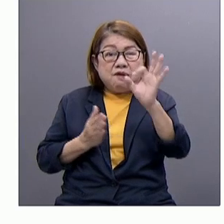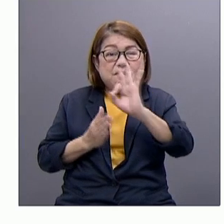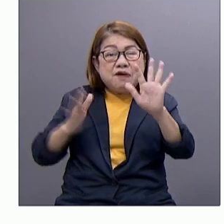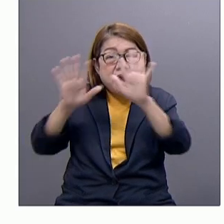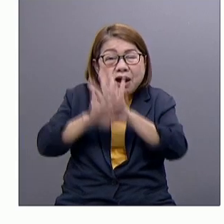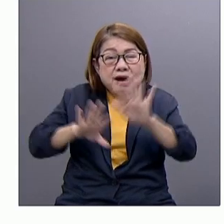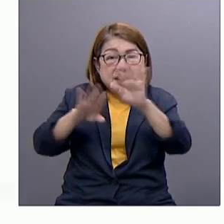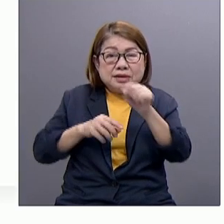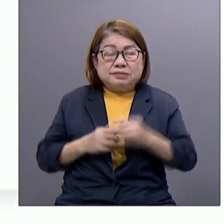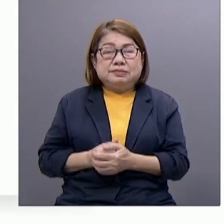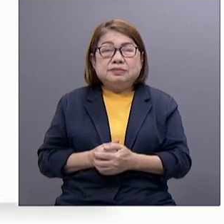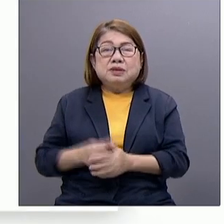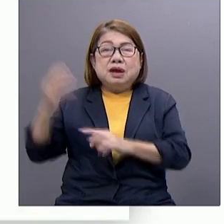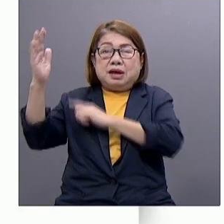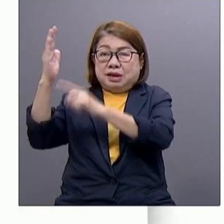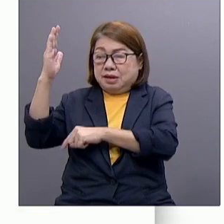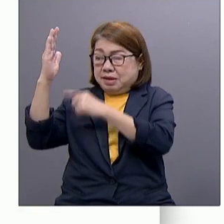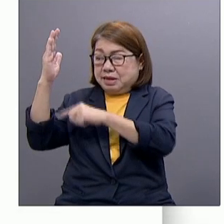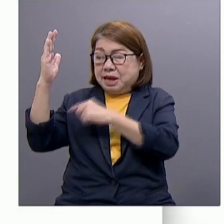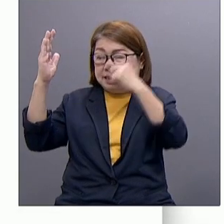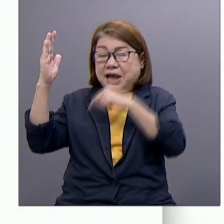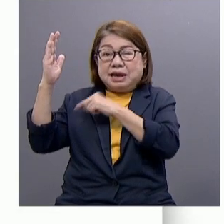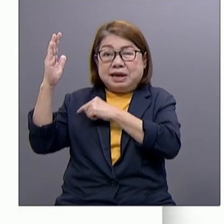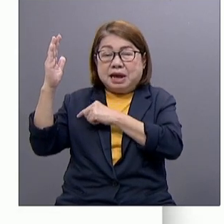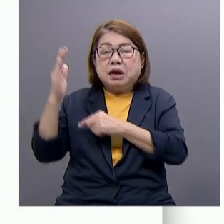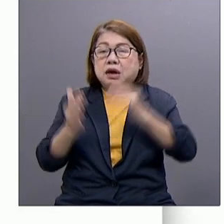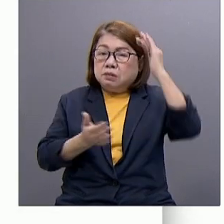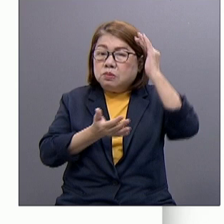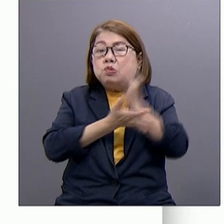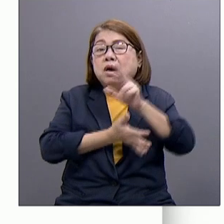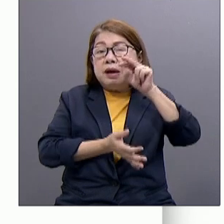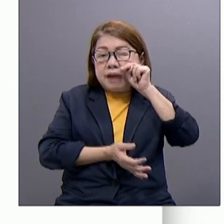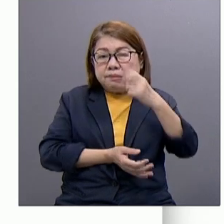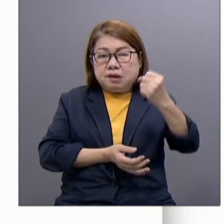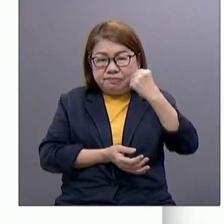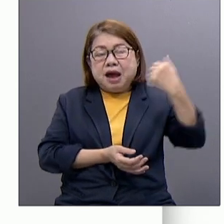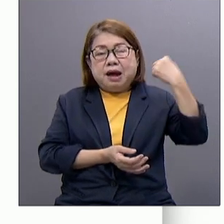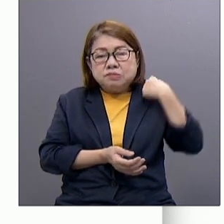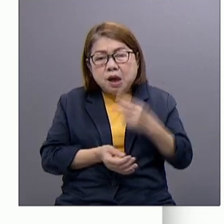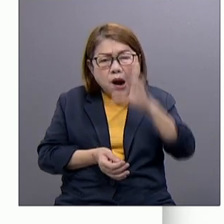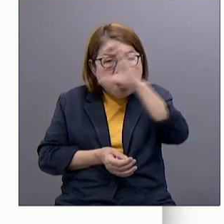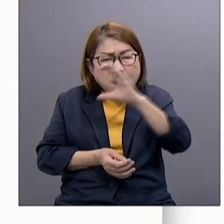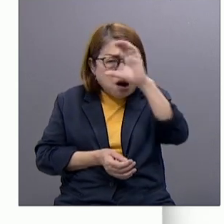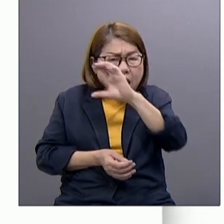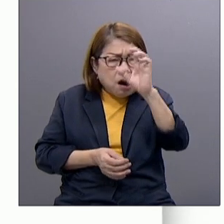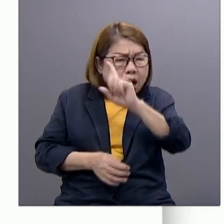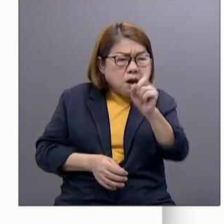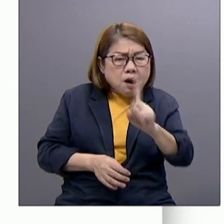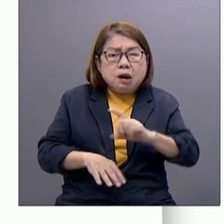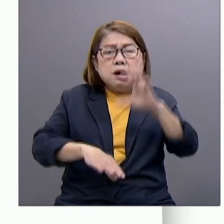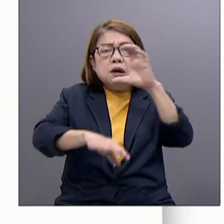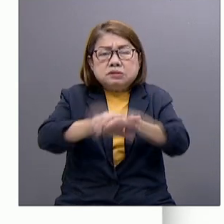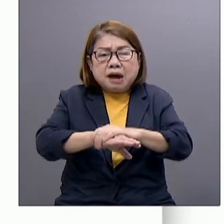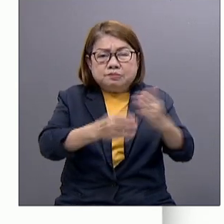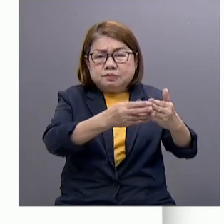คะในบริเวณนี้เนี่ยตำรวจน้ำมีอำนาจที่จะเข้าไปตามไปจับประกบกลับมาที่ไทยได้ค่ะ